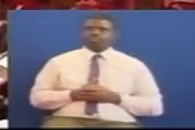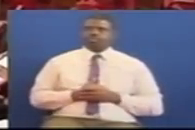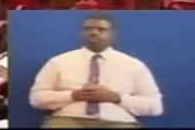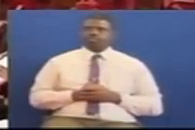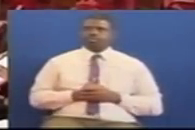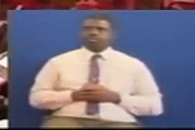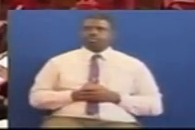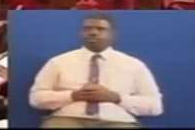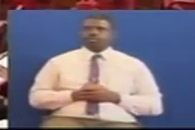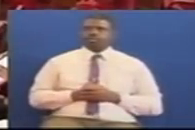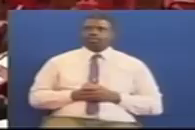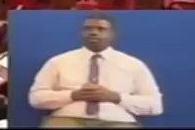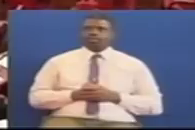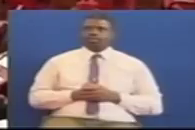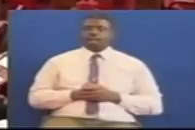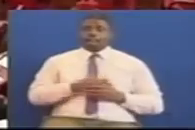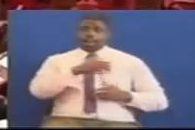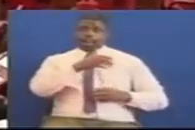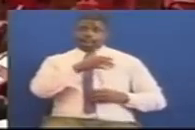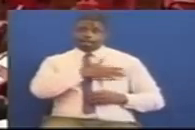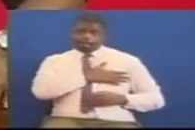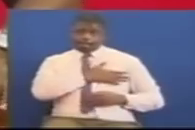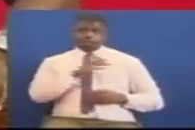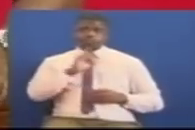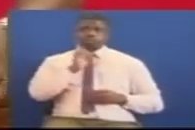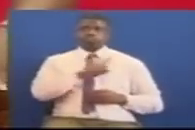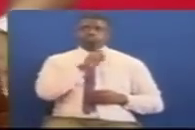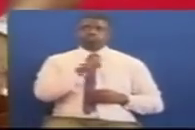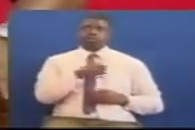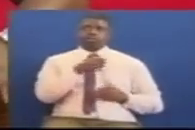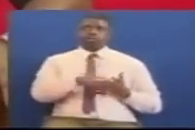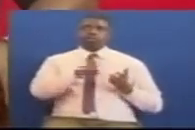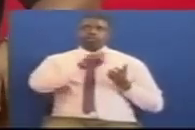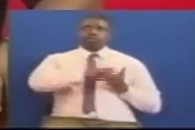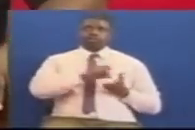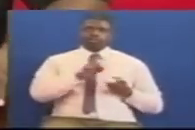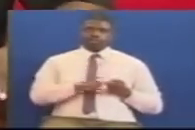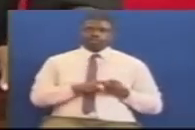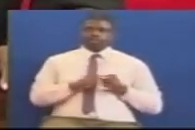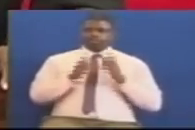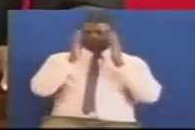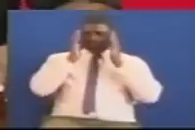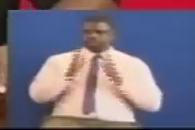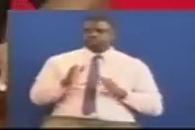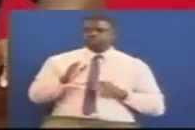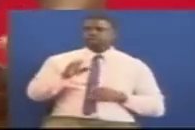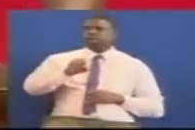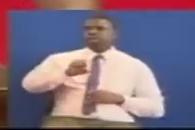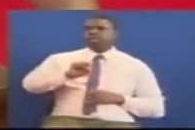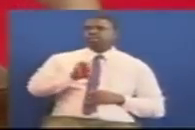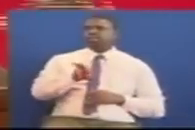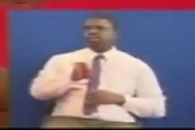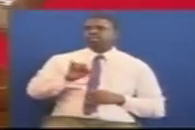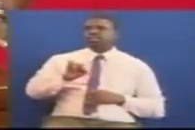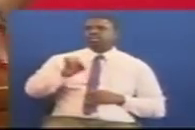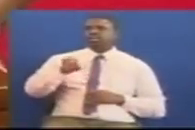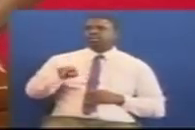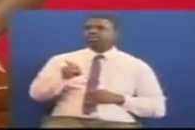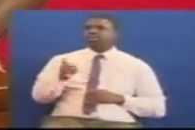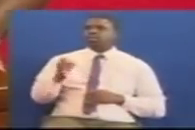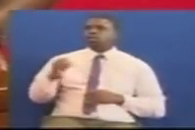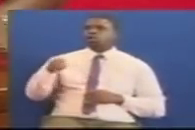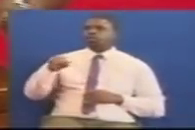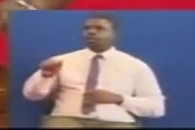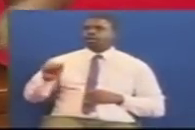Mheshimiwa mwenyekiti, napenda kujibu swali la nyongeza la Mheshimiwa Dr. Christine Shengoma, mkuu wa mkoa